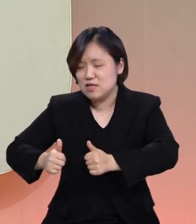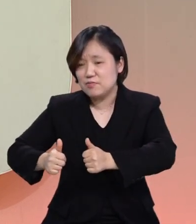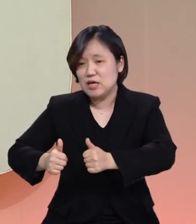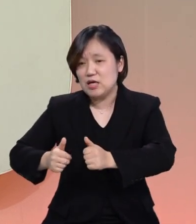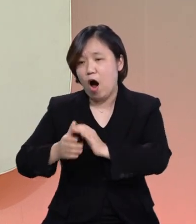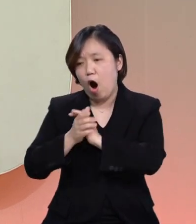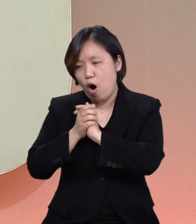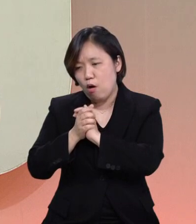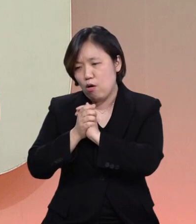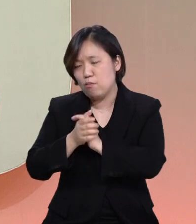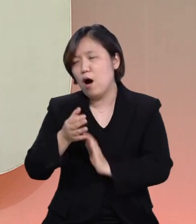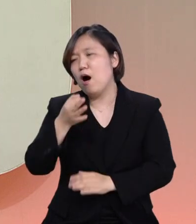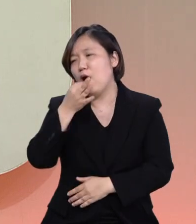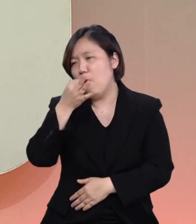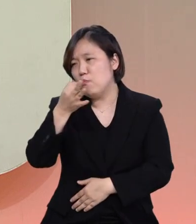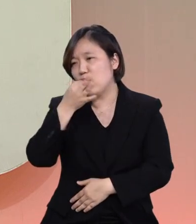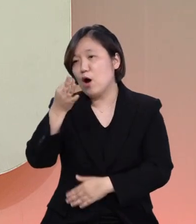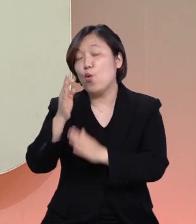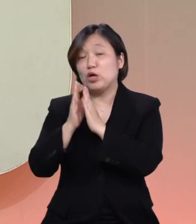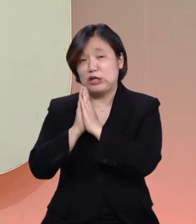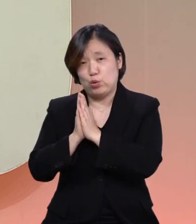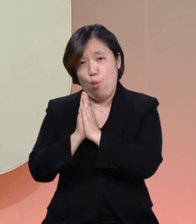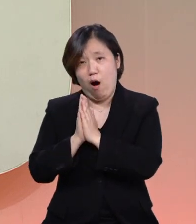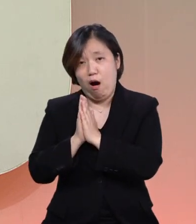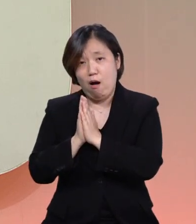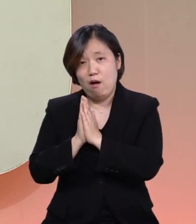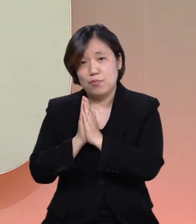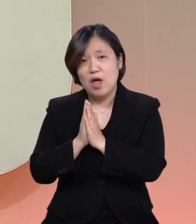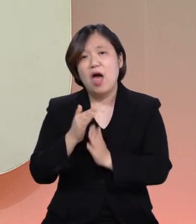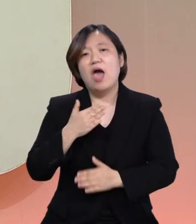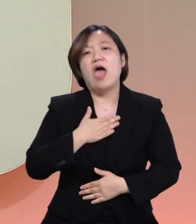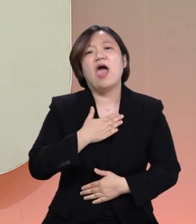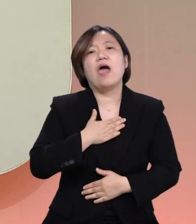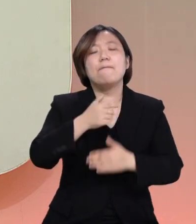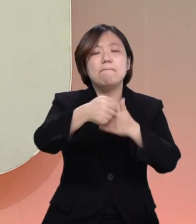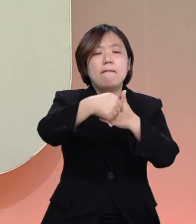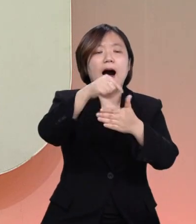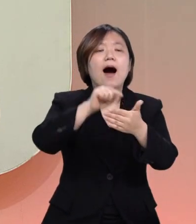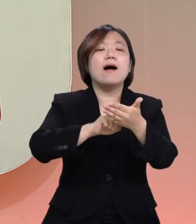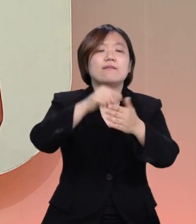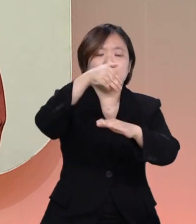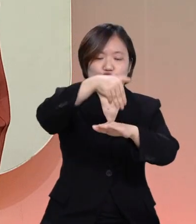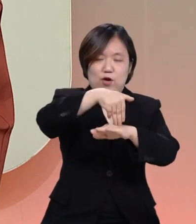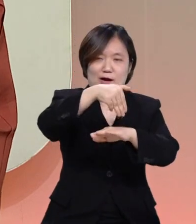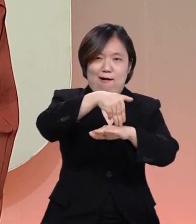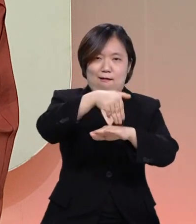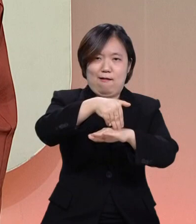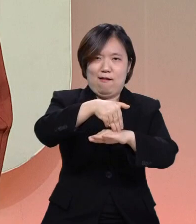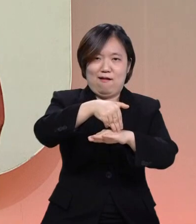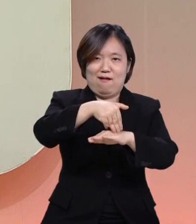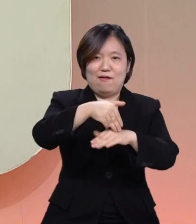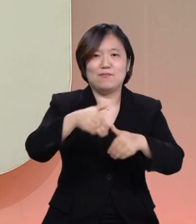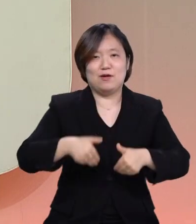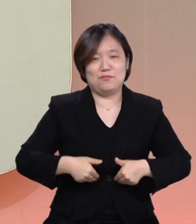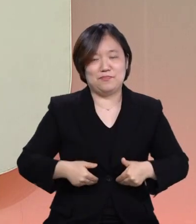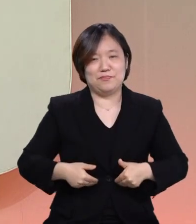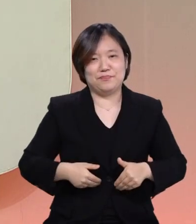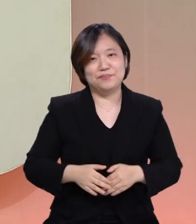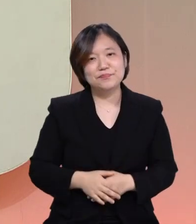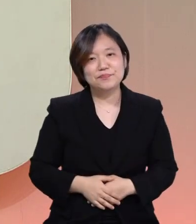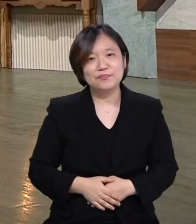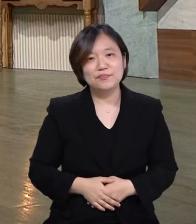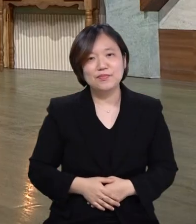열심히 염불하고 기도하면서이 마음을 닦으셔야 됩니다 우리 불자들이